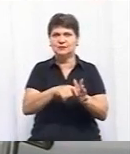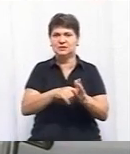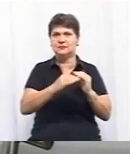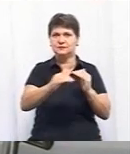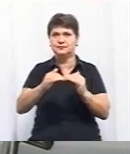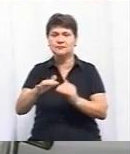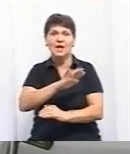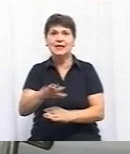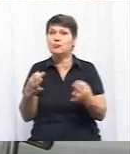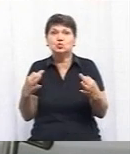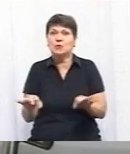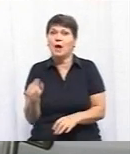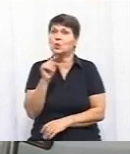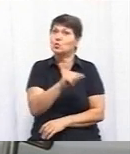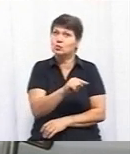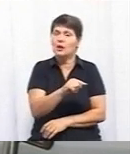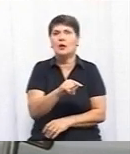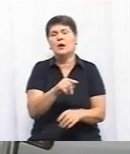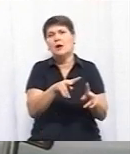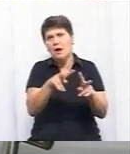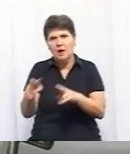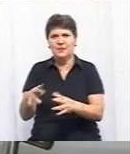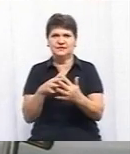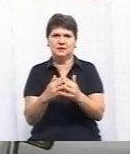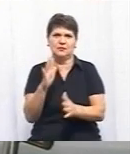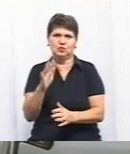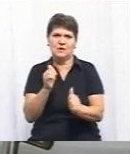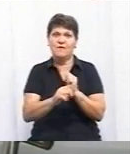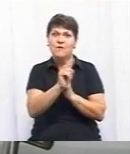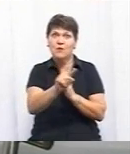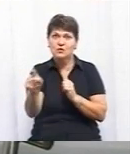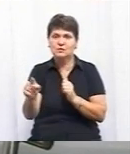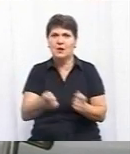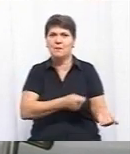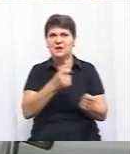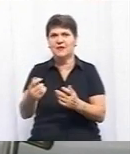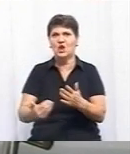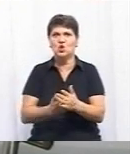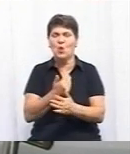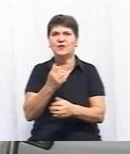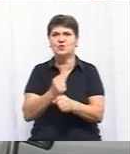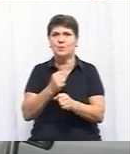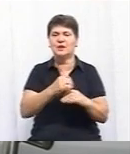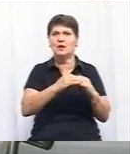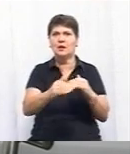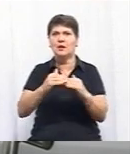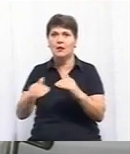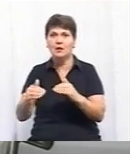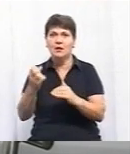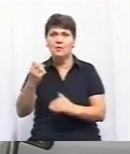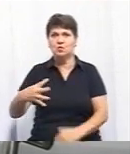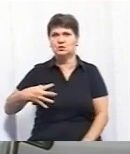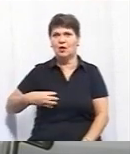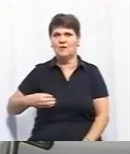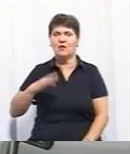пускають туди. І так буде в кожному селі, куди захочуть привезти новий і зробити новий полігон. Просто львівське – це